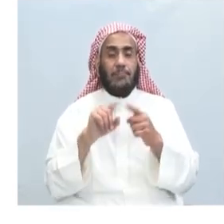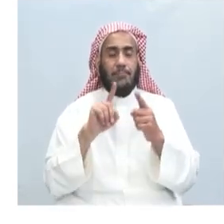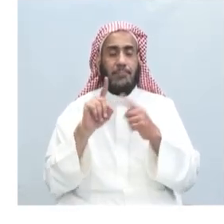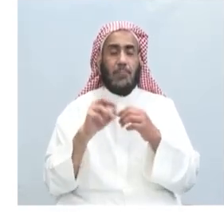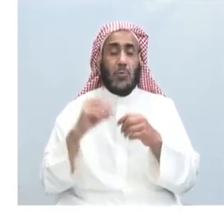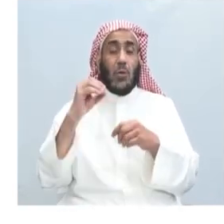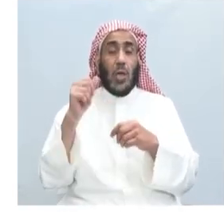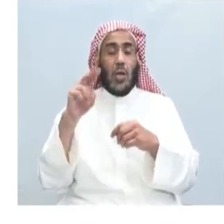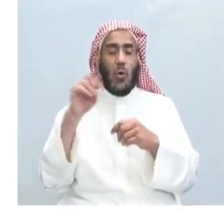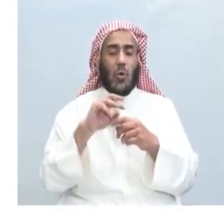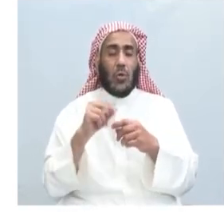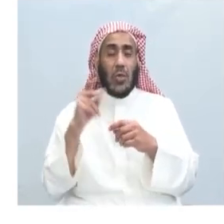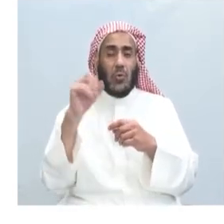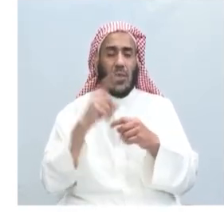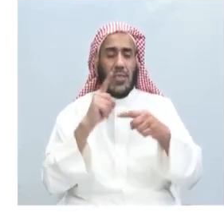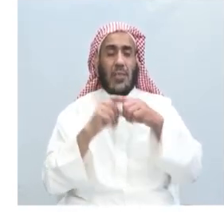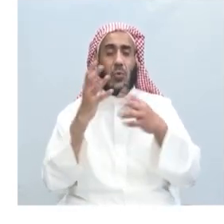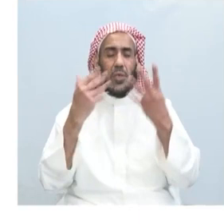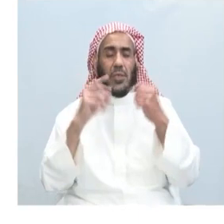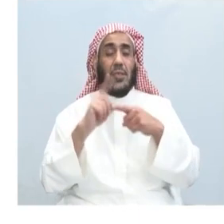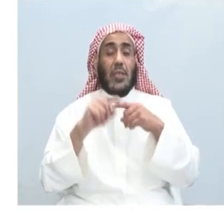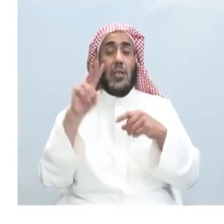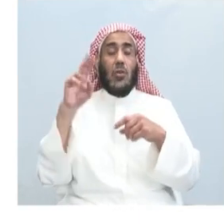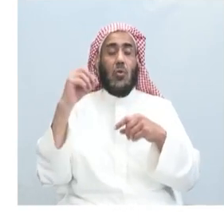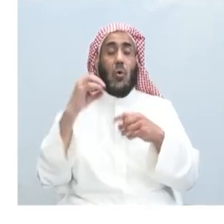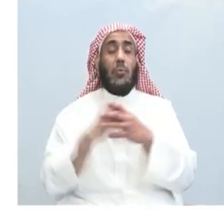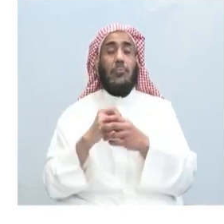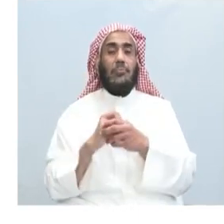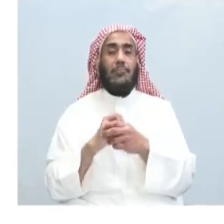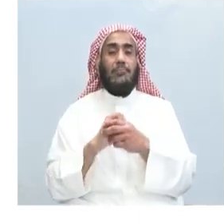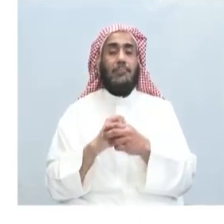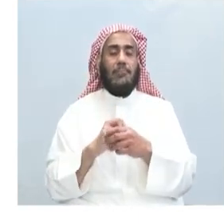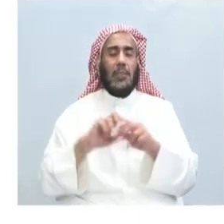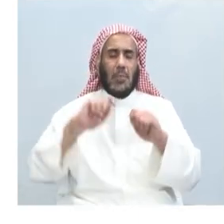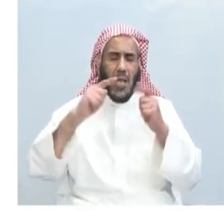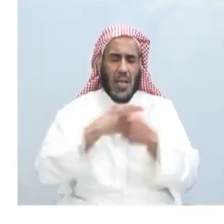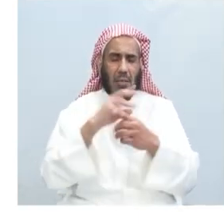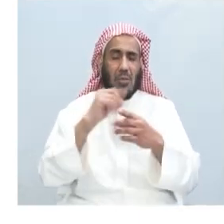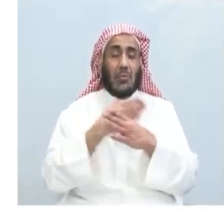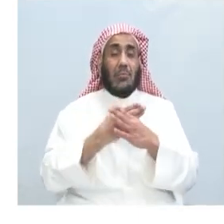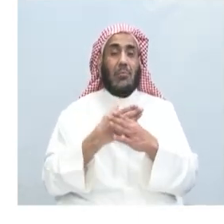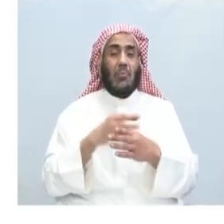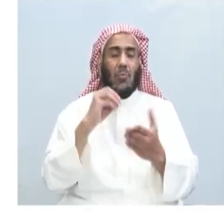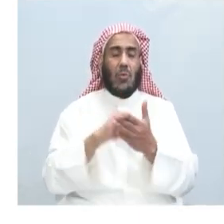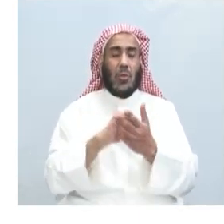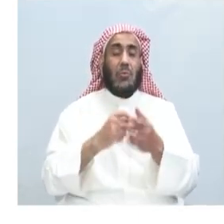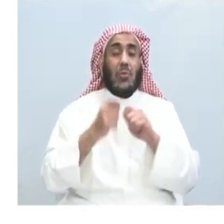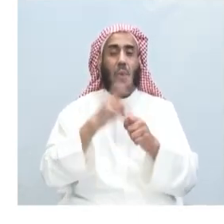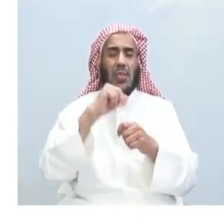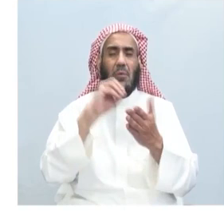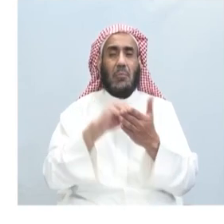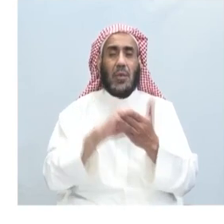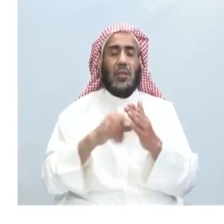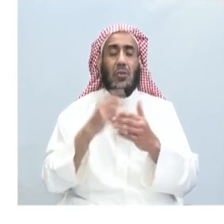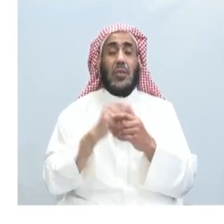no يعطيني النيتروجين زائد الاكسجين يعطيني ال ان يتم عكس المعادله لانها من ضمن المتفاعلات وليس من ضمن